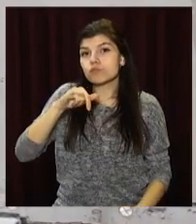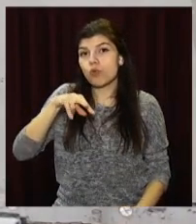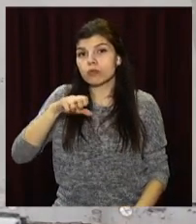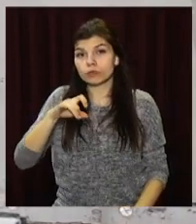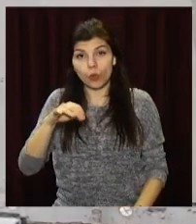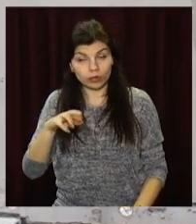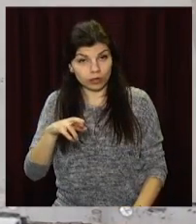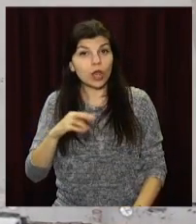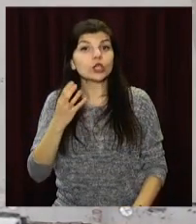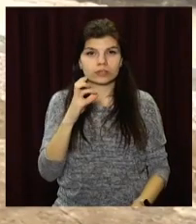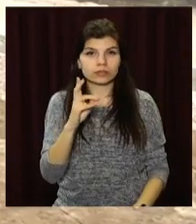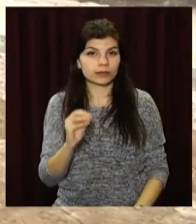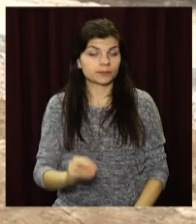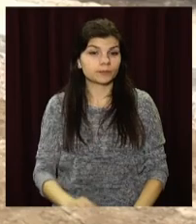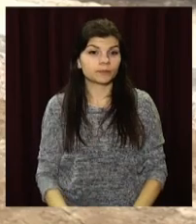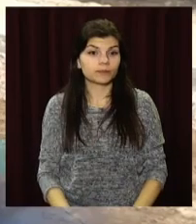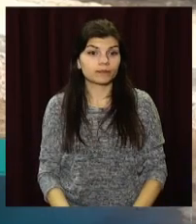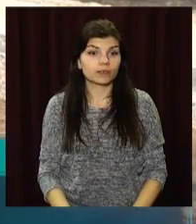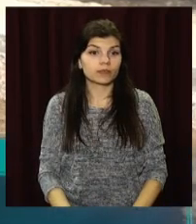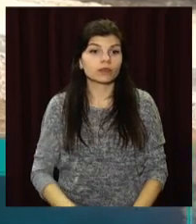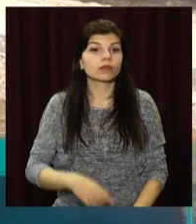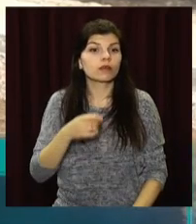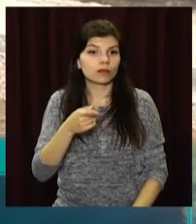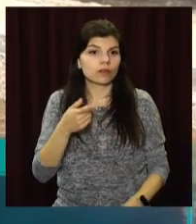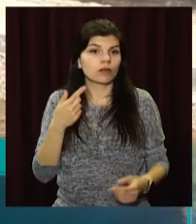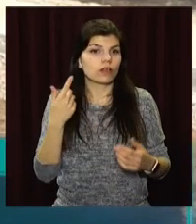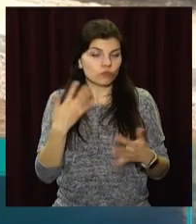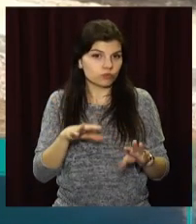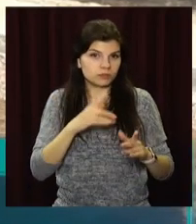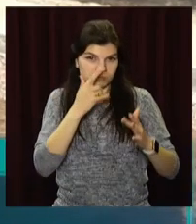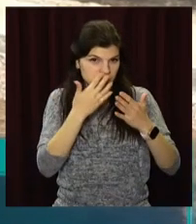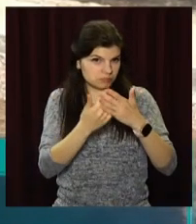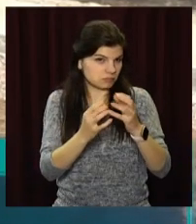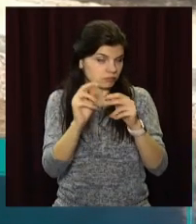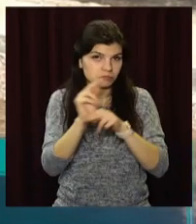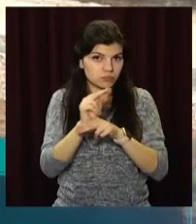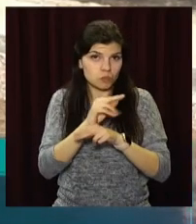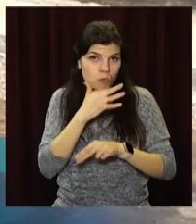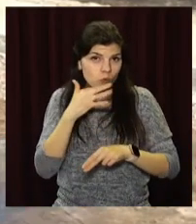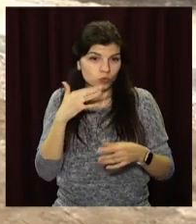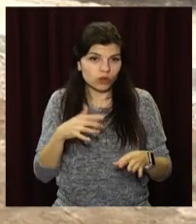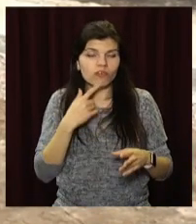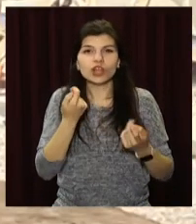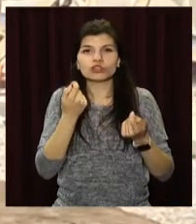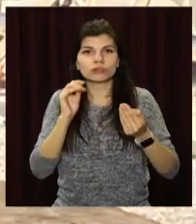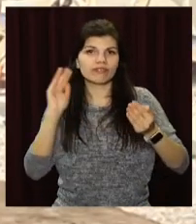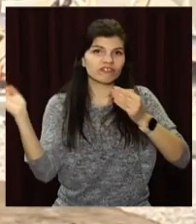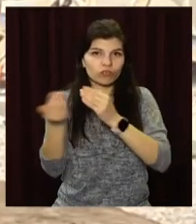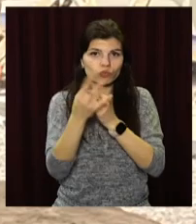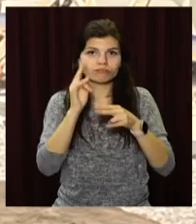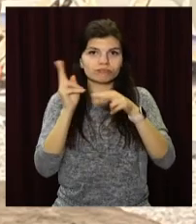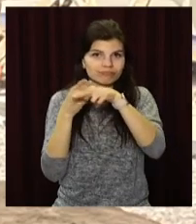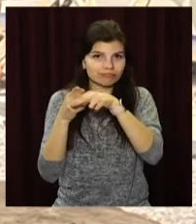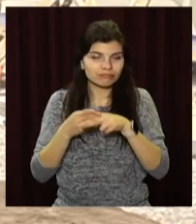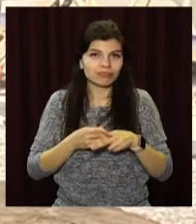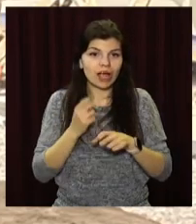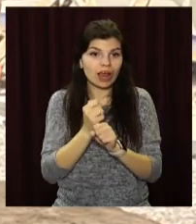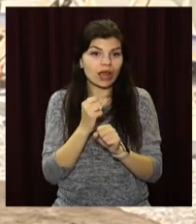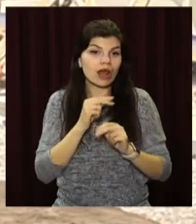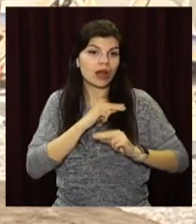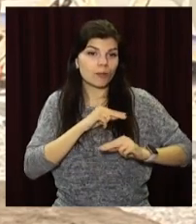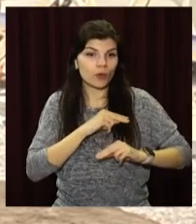Хутірське. По внутрішнім сітям вже майже вся робота виконана, залишилось тільки наружная отделка. Проходят окончательные работы